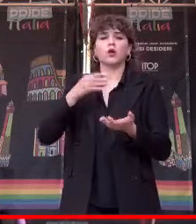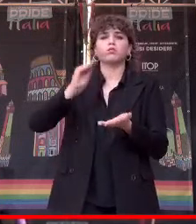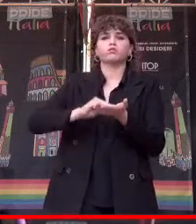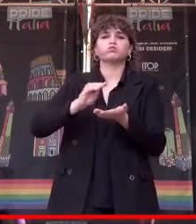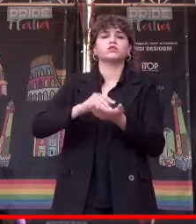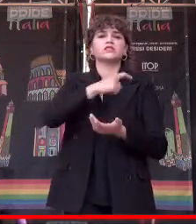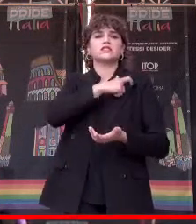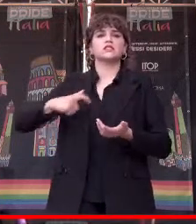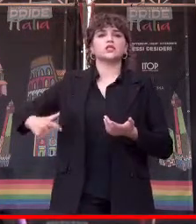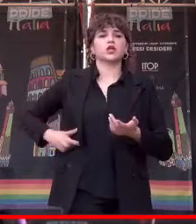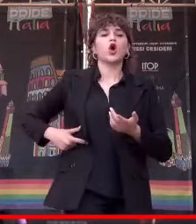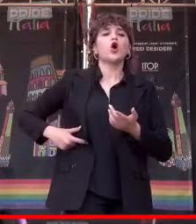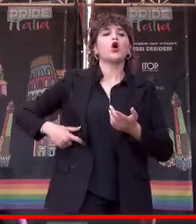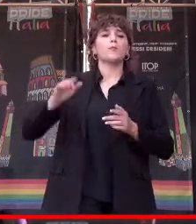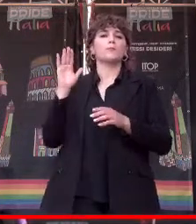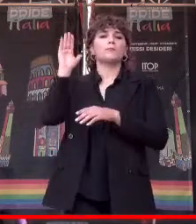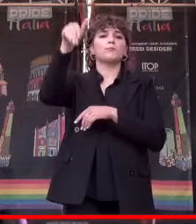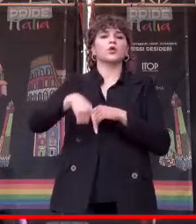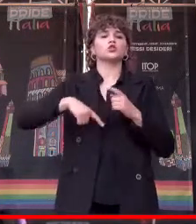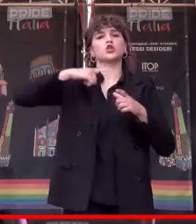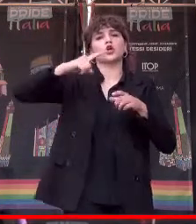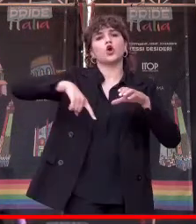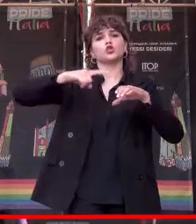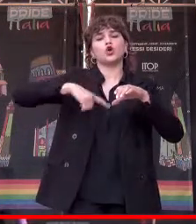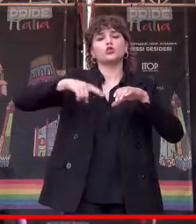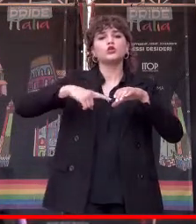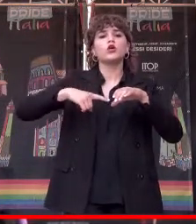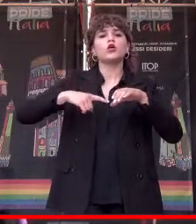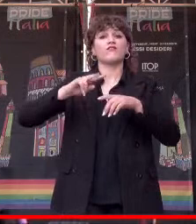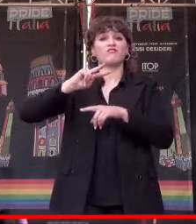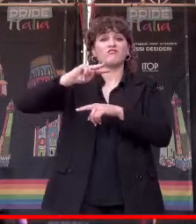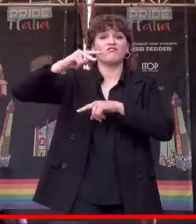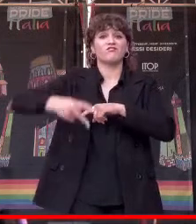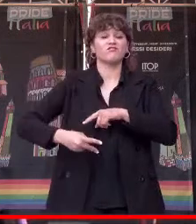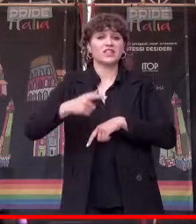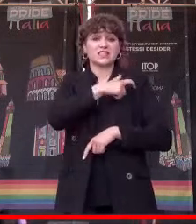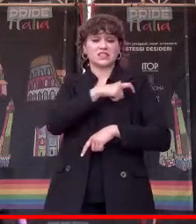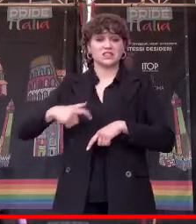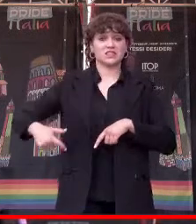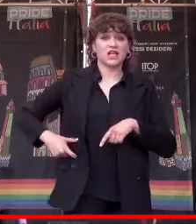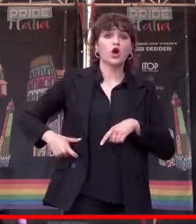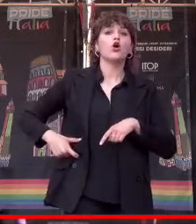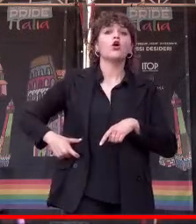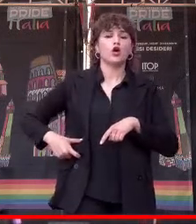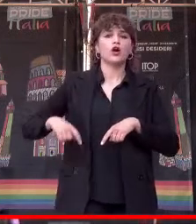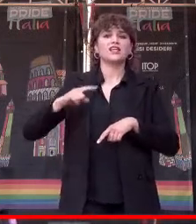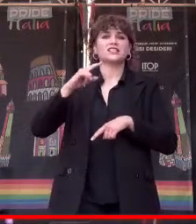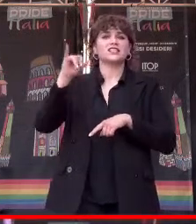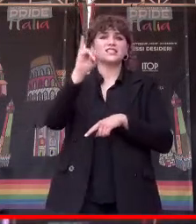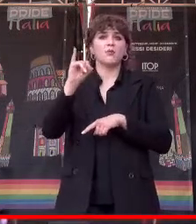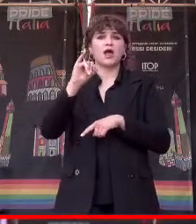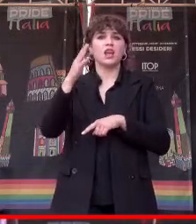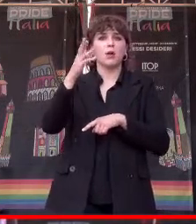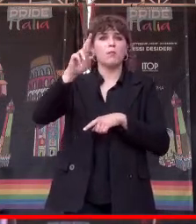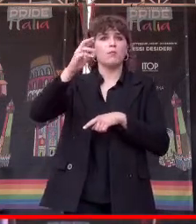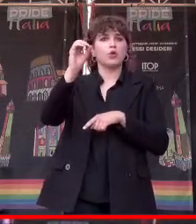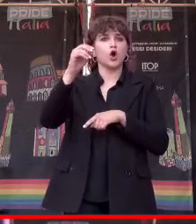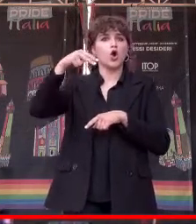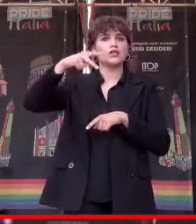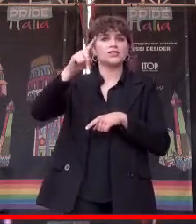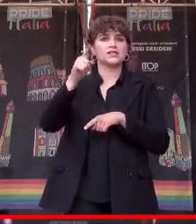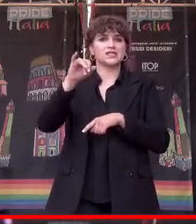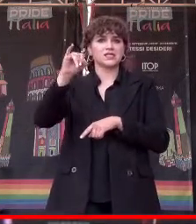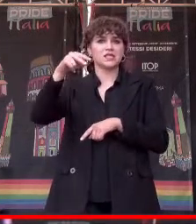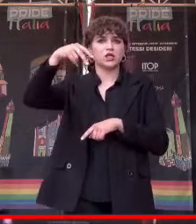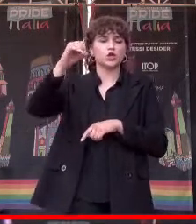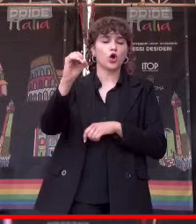Varrone, che è un comune che ha approvato i PEBA, e la vice sindaca di Monterotondo, Isabella Bronzino. Sappiamo che siete qui e che